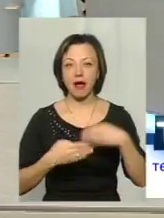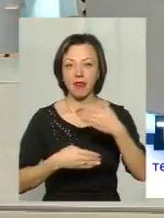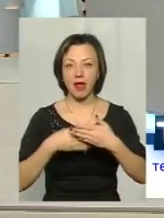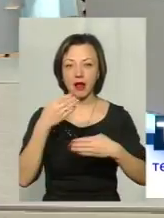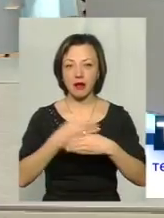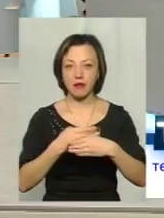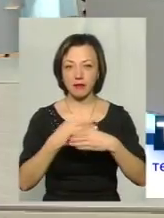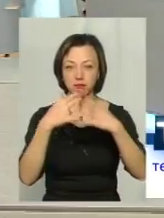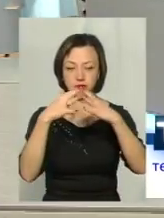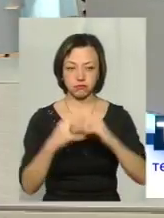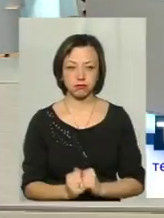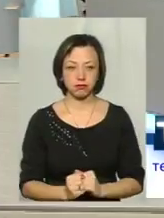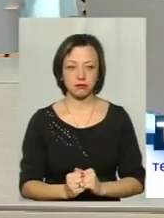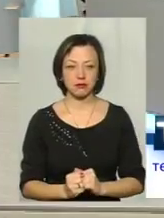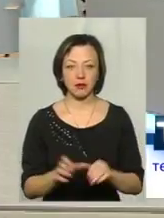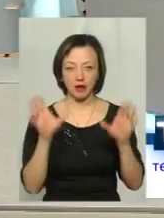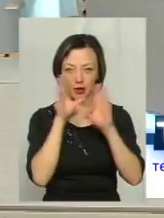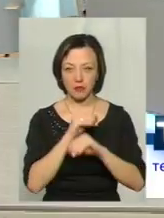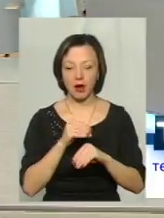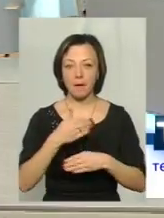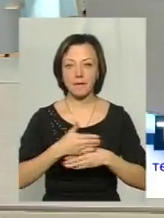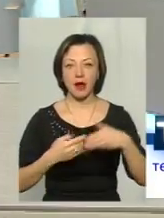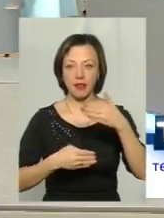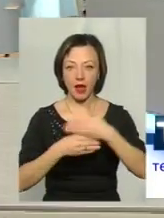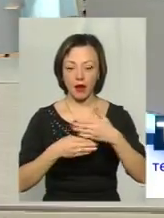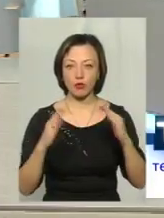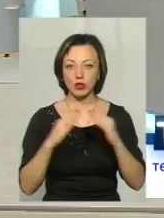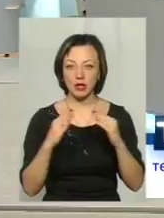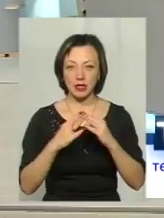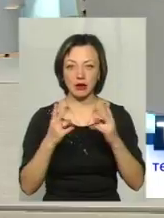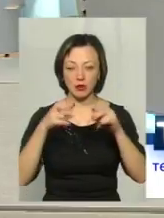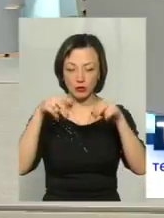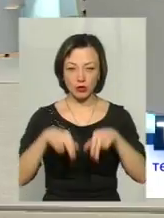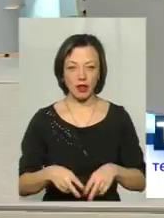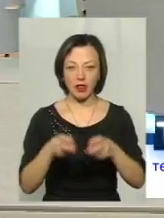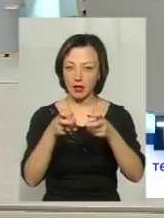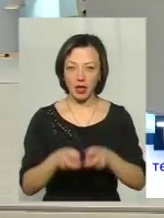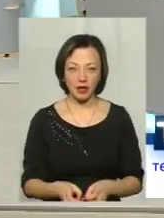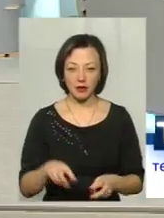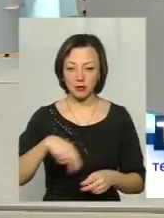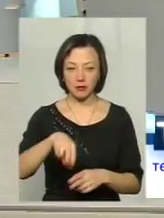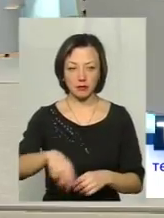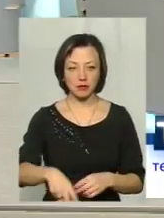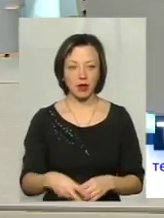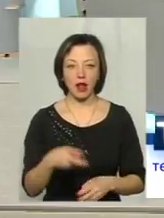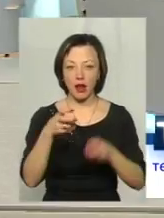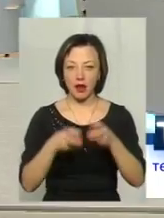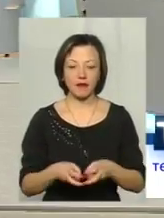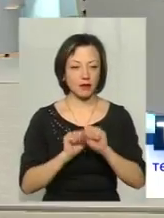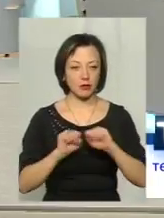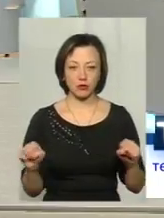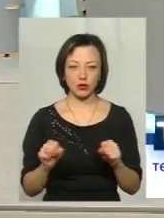Панельні будинки. Складаються, як картковий дом. Панельний будинок, так, да, треба спускатися. Ну, ні в якому разі, ні на ліфті. Спускатися тільки пішки, бо якщо десь